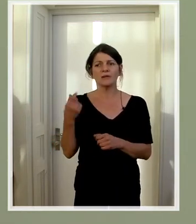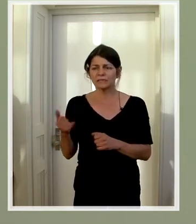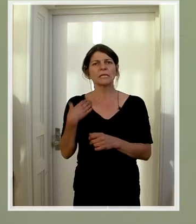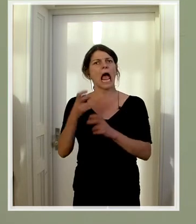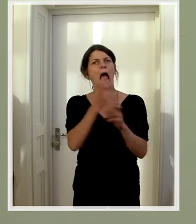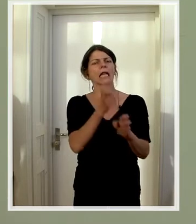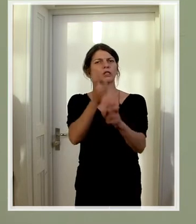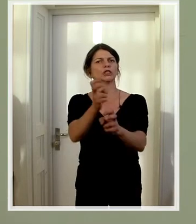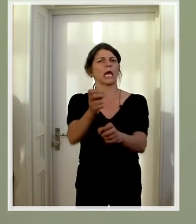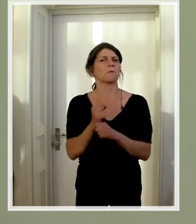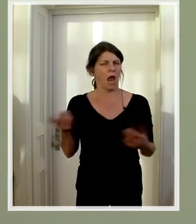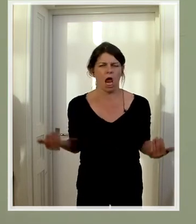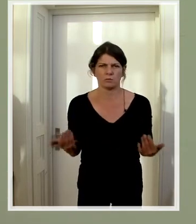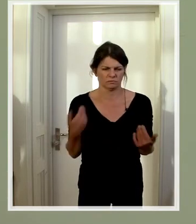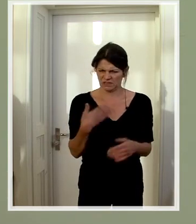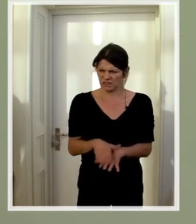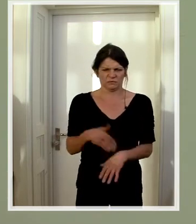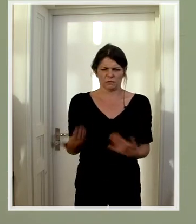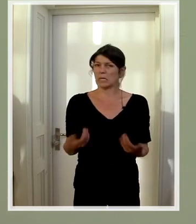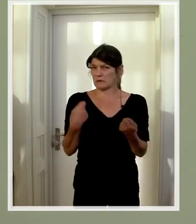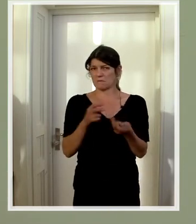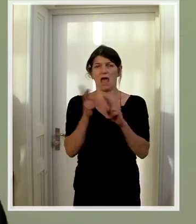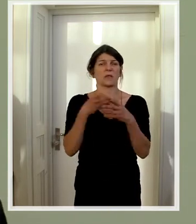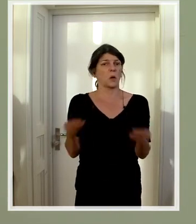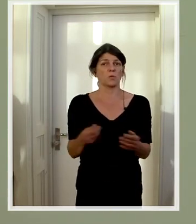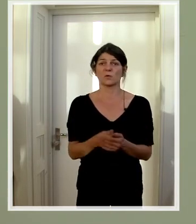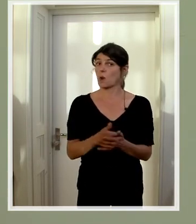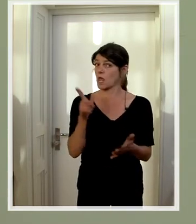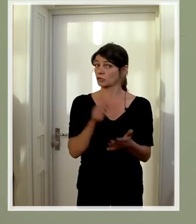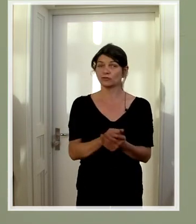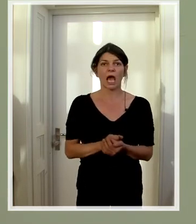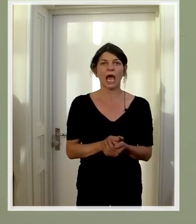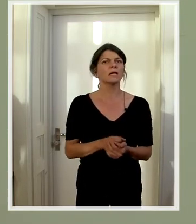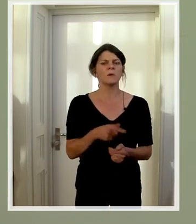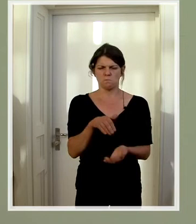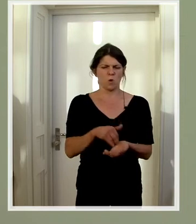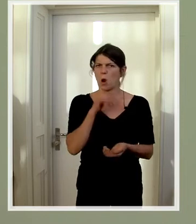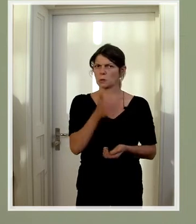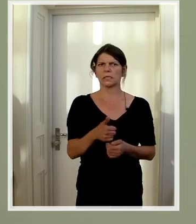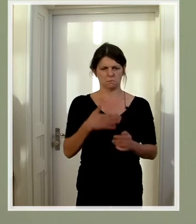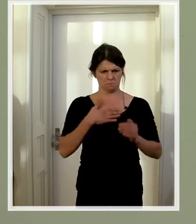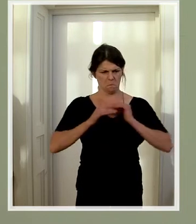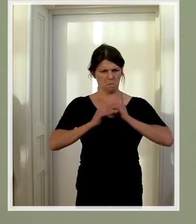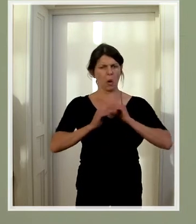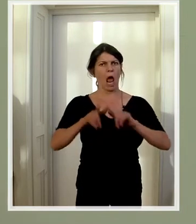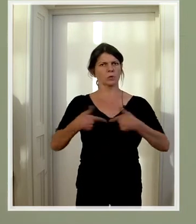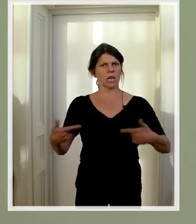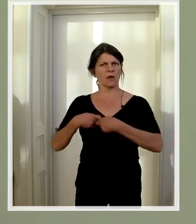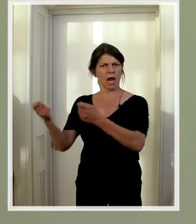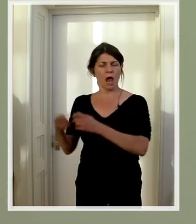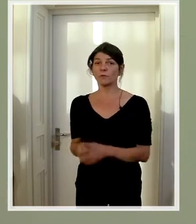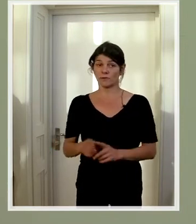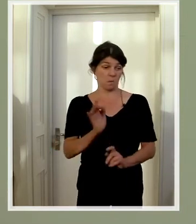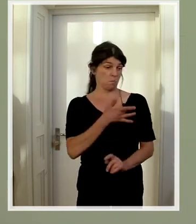drauf machen. Also da meine ich, da gibt es andere Lösungen. Liechtenstein hat es nicht notwendig, dass man Boden ins Ausland verkauft. Wenn ein